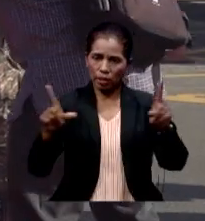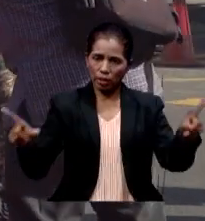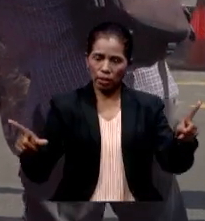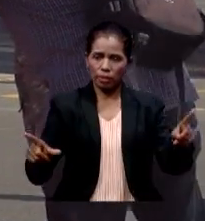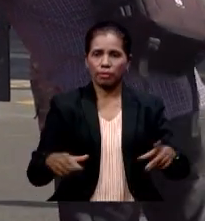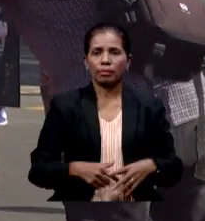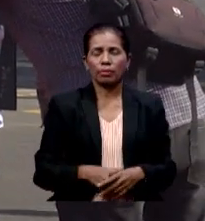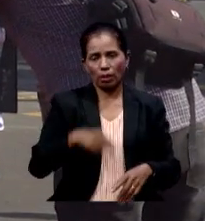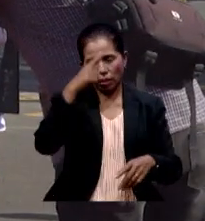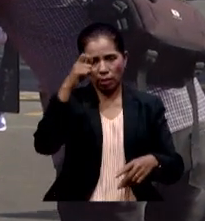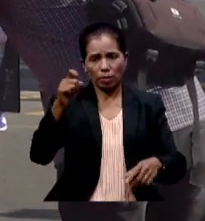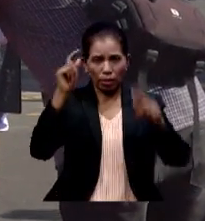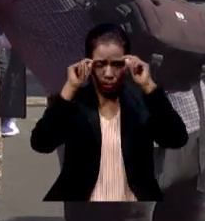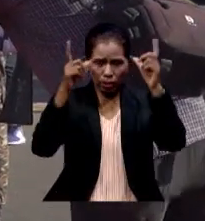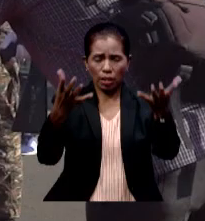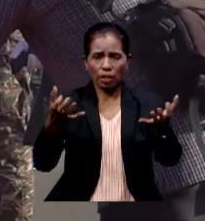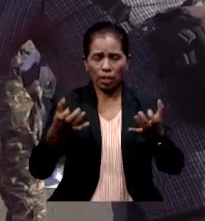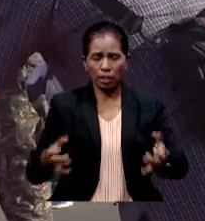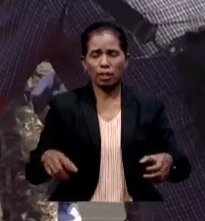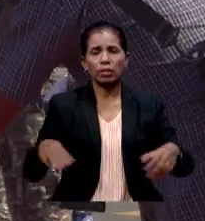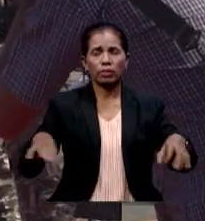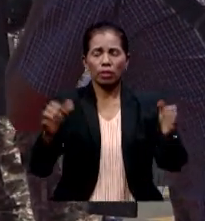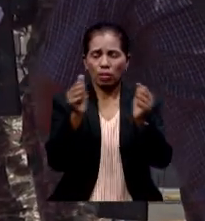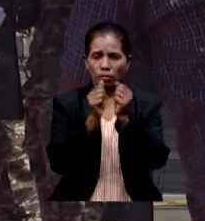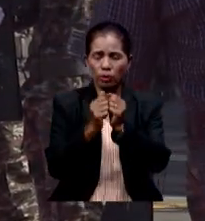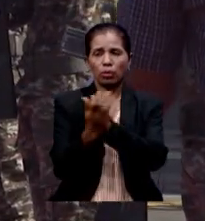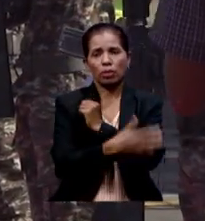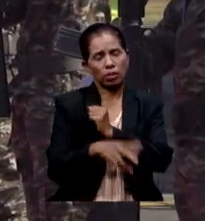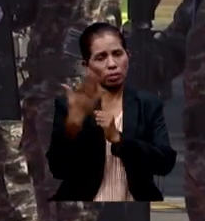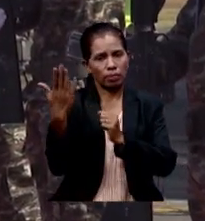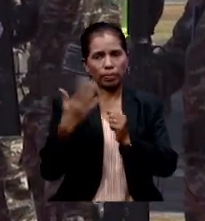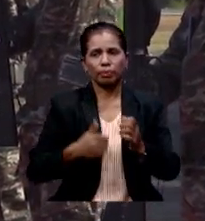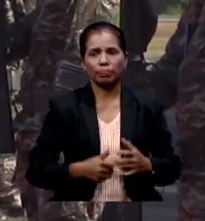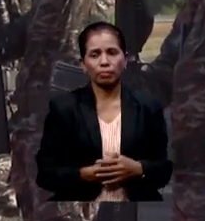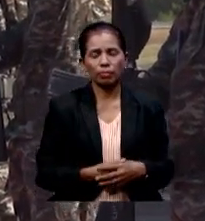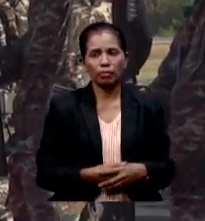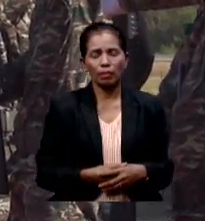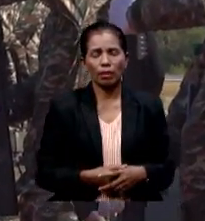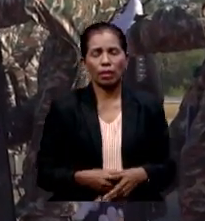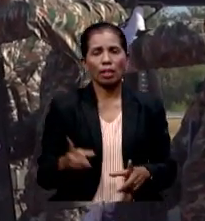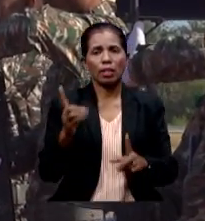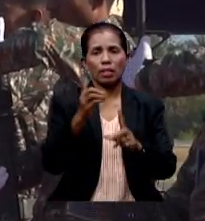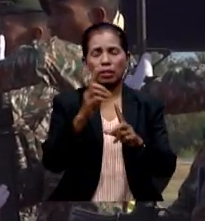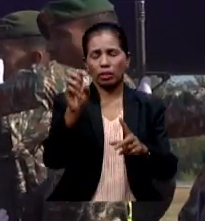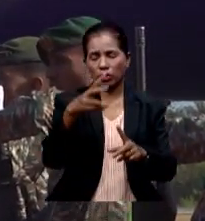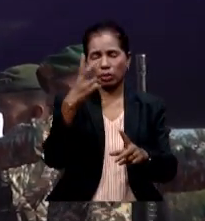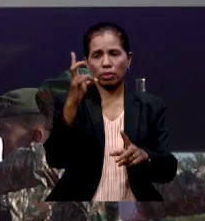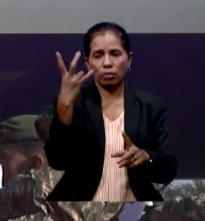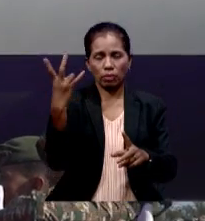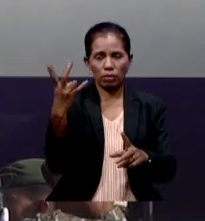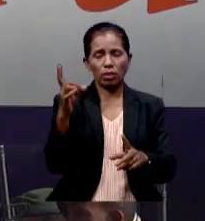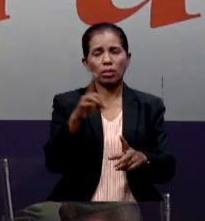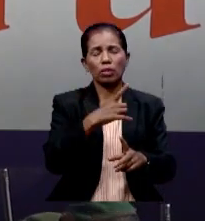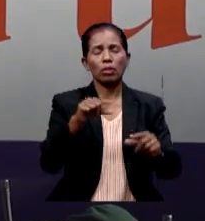golfo tambane Timor Leste hakara kametin relasaung bilateral honasaung ne. No iha lorong saung resimbalu se festado ho delegasaung